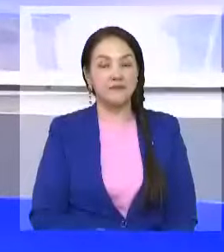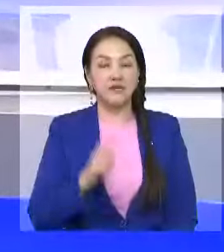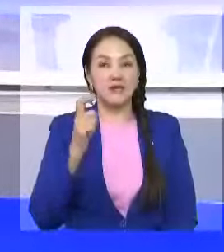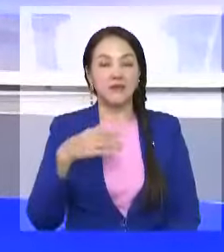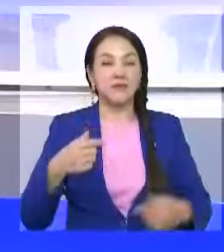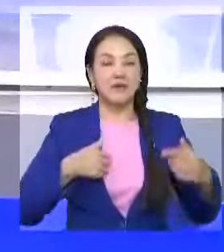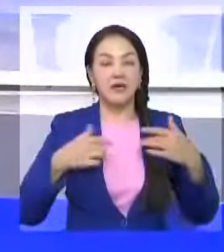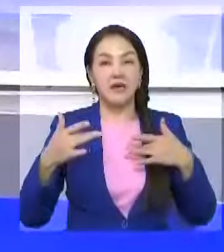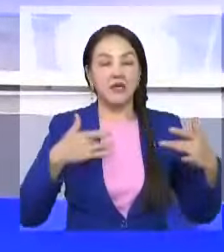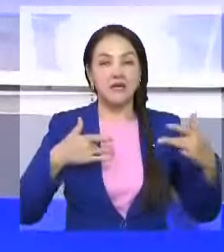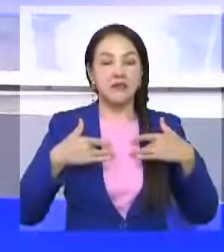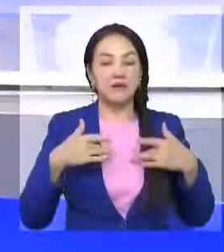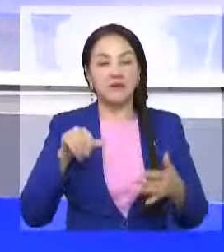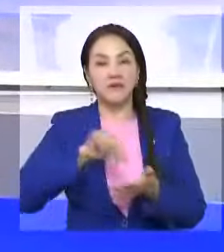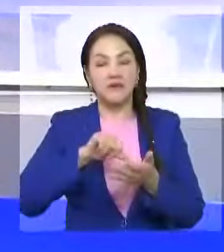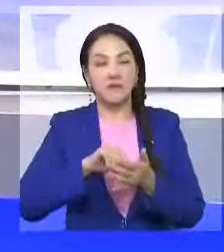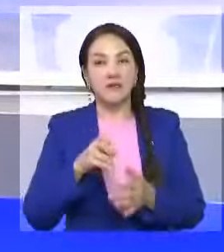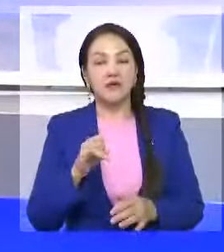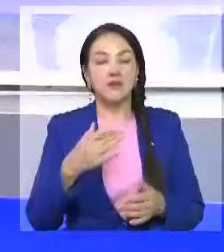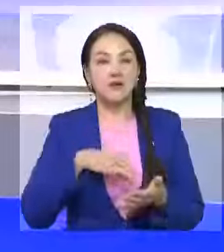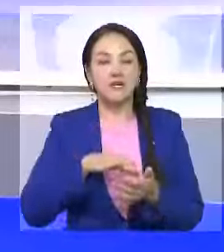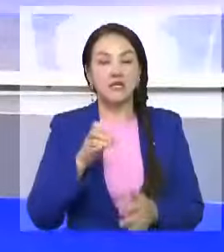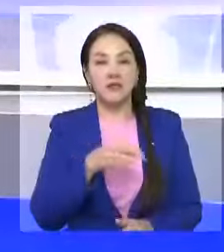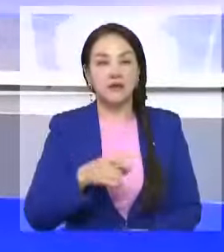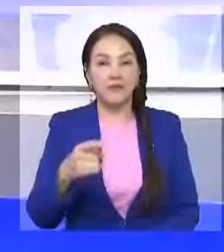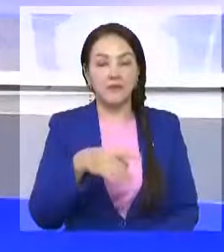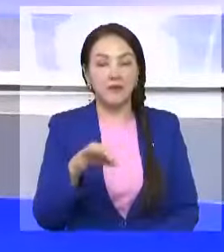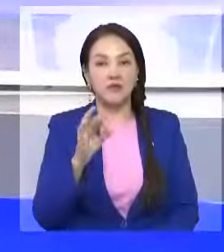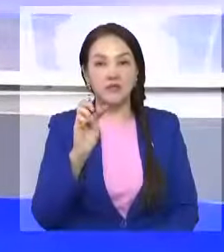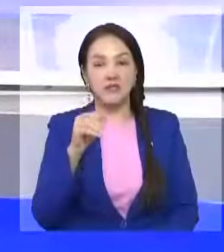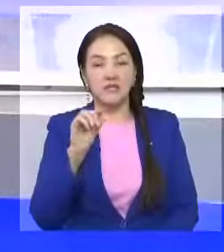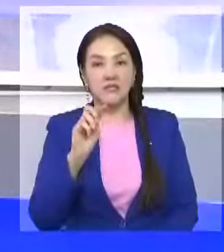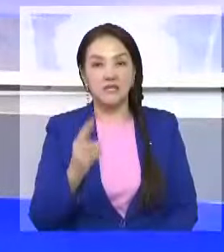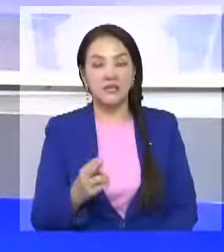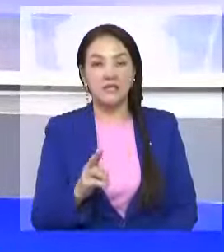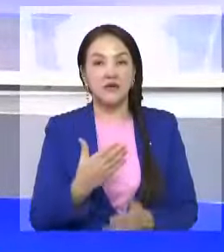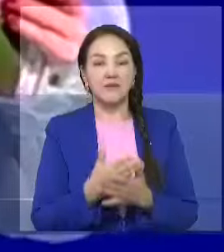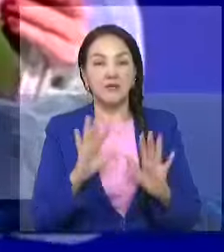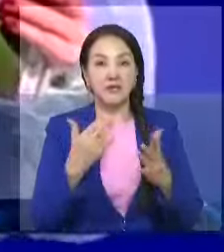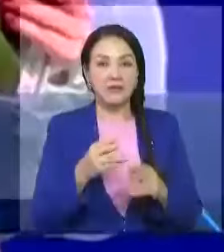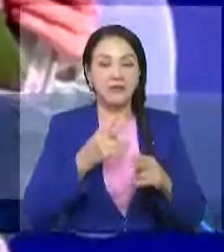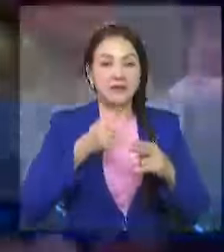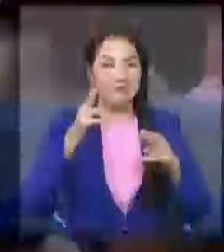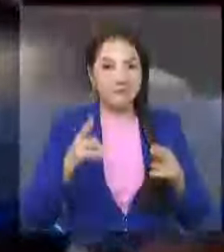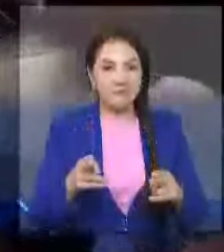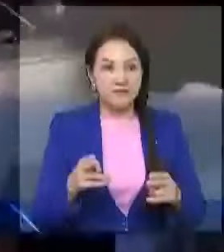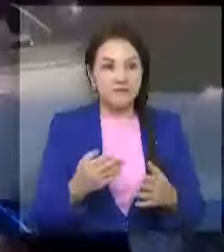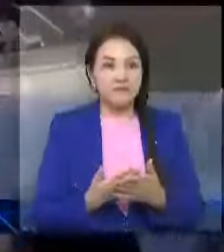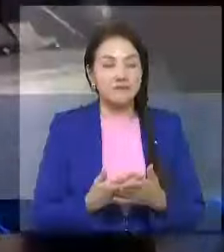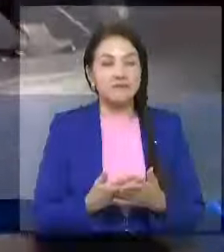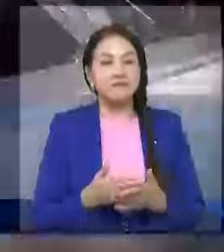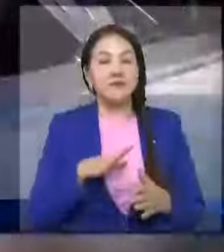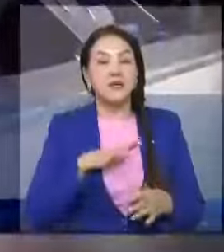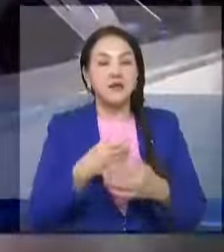Хабдинские артисты выступили с концертом в городе Соль-Илецк Оренбургской области. Мероприятие было организовано по случаю Дня железнодорожника. В программу